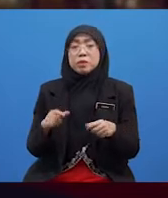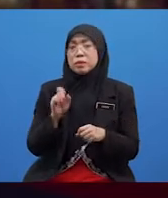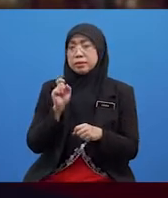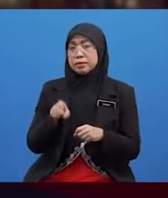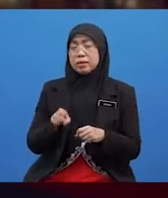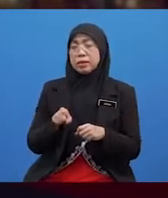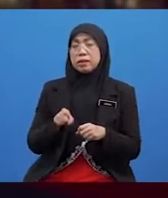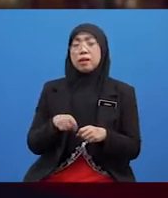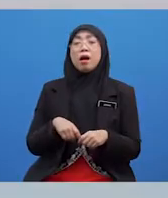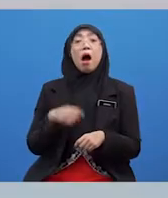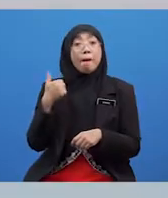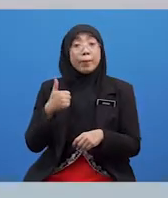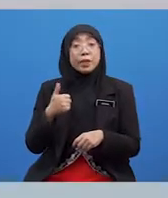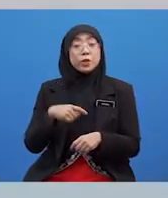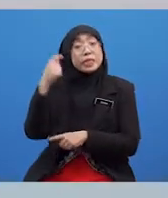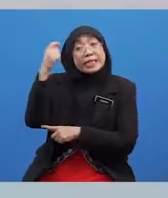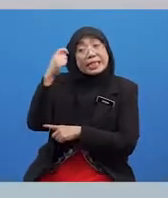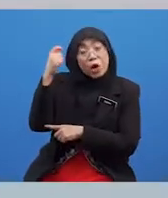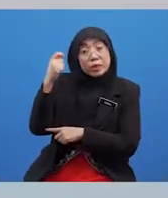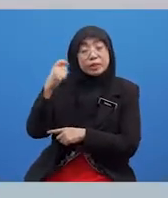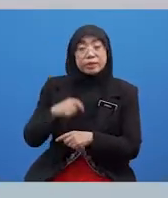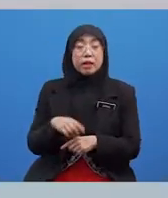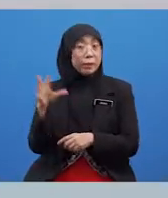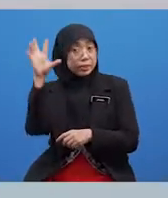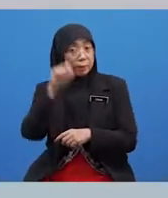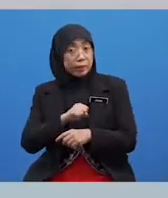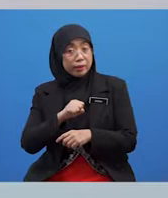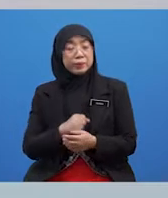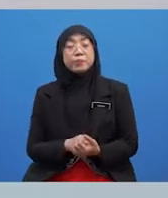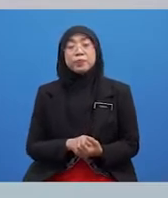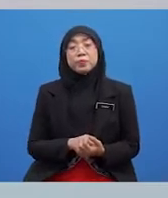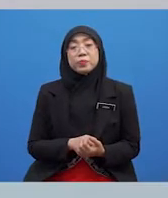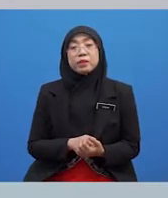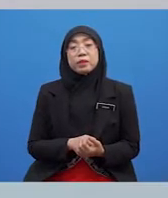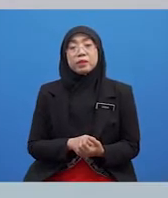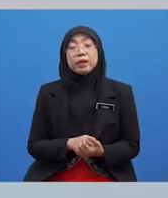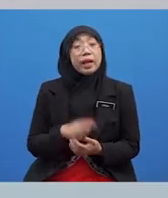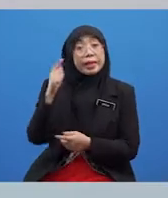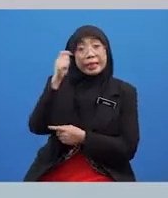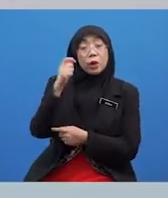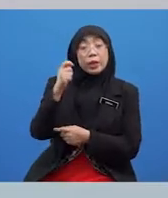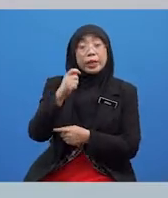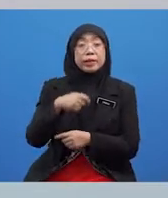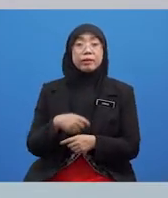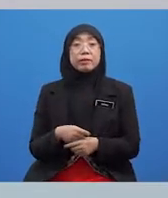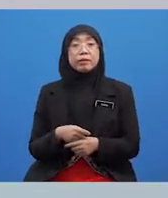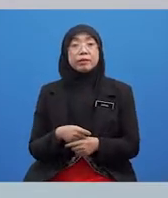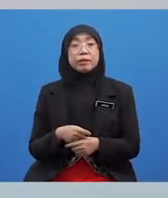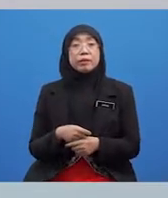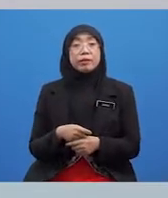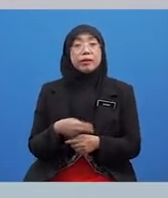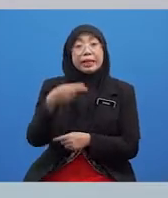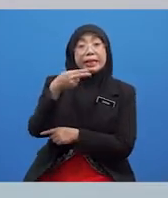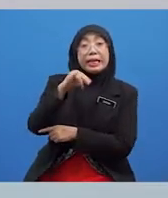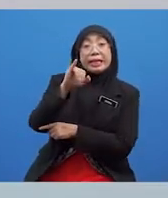diperhatikan. Teori berhierarki. Teori berhierarki adalah satu